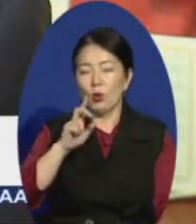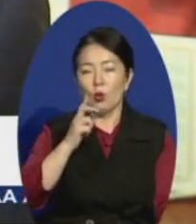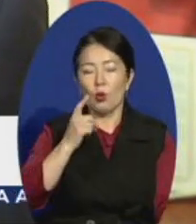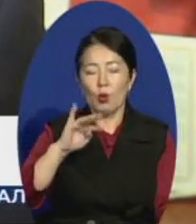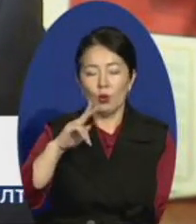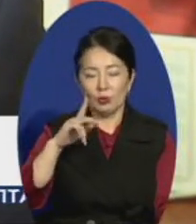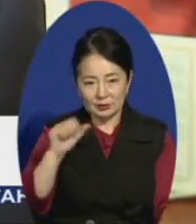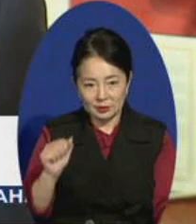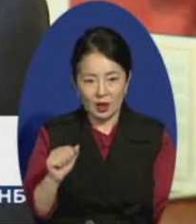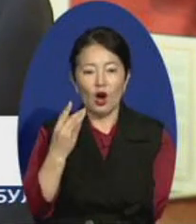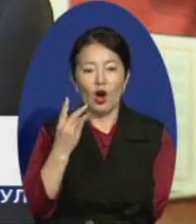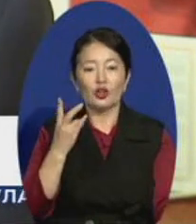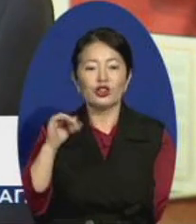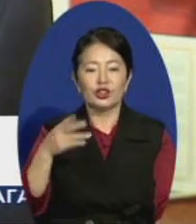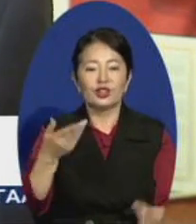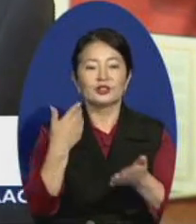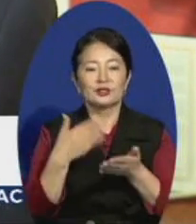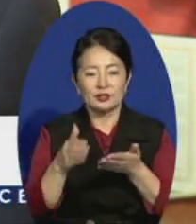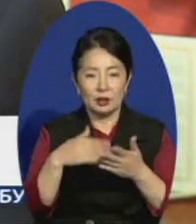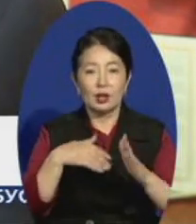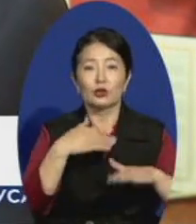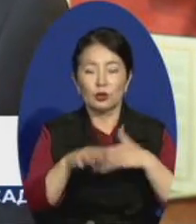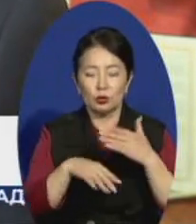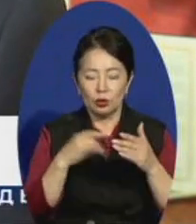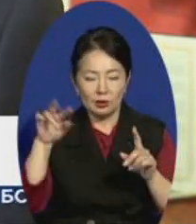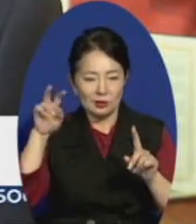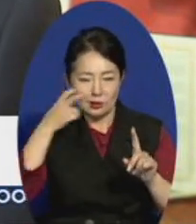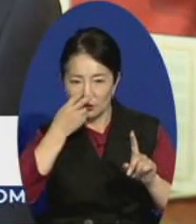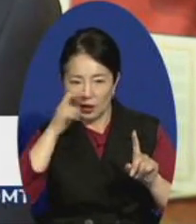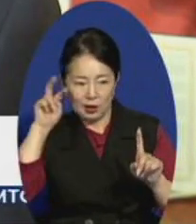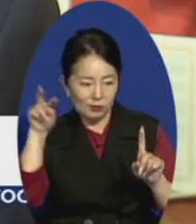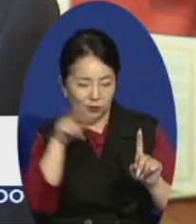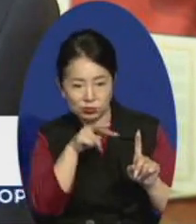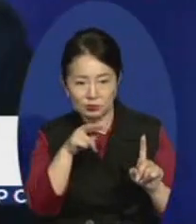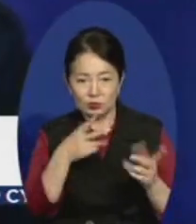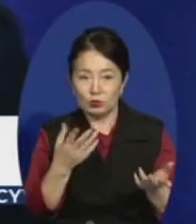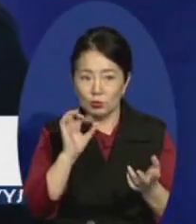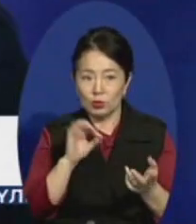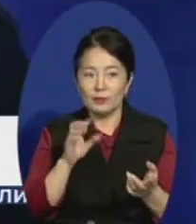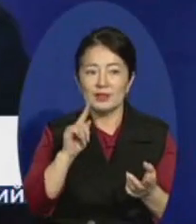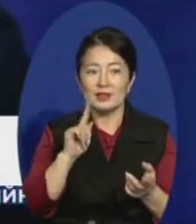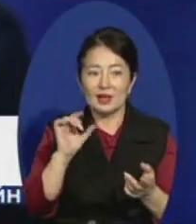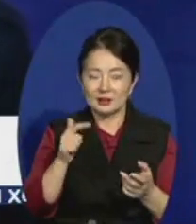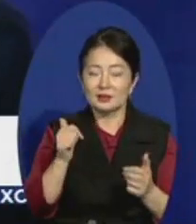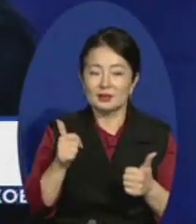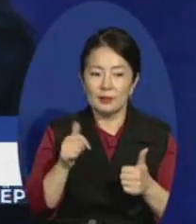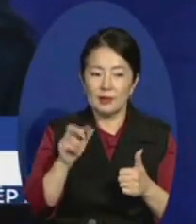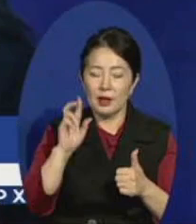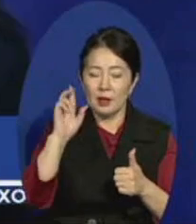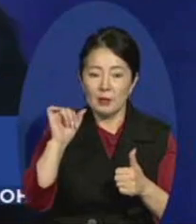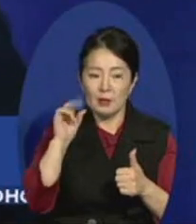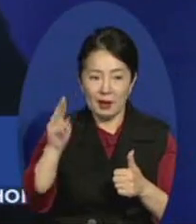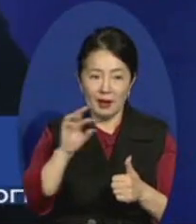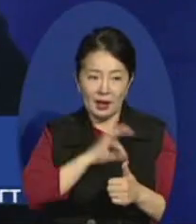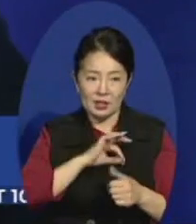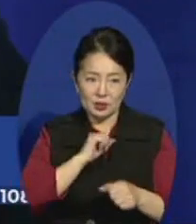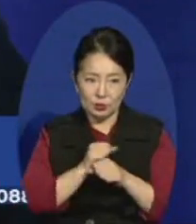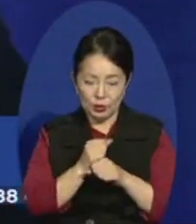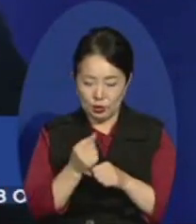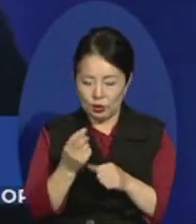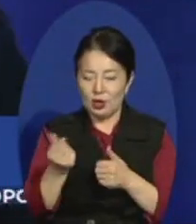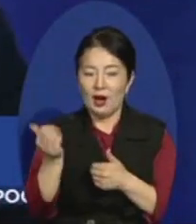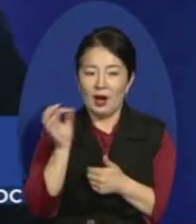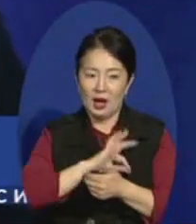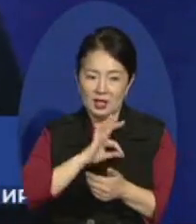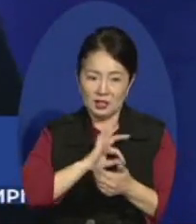болгоод явнаа. Мэдээж энэ олон нийтийн хараа хяналтанд орсноос засаглал сайжирна. Банк ашигтай ажилласан тохиолдолд ноглоо шиг авна. За